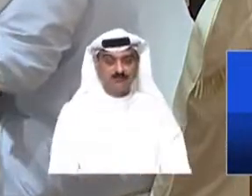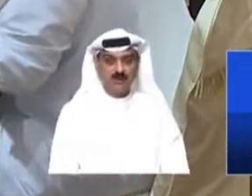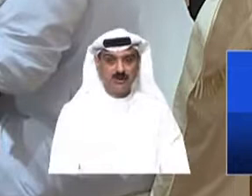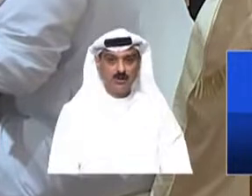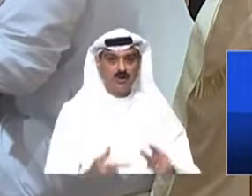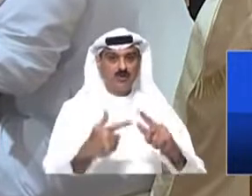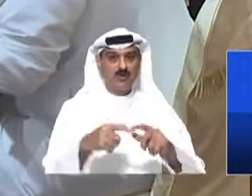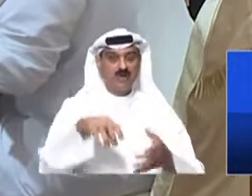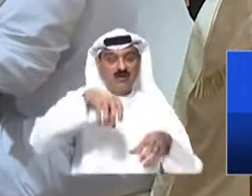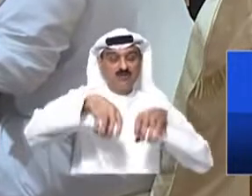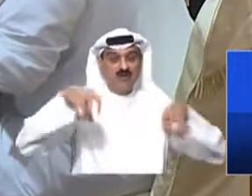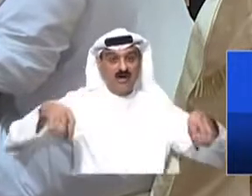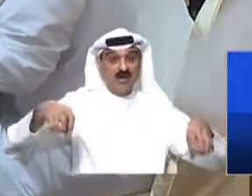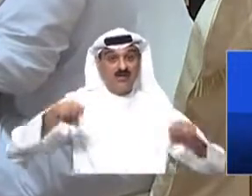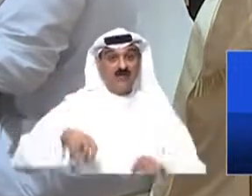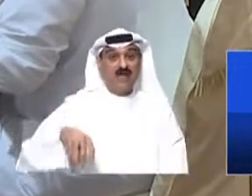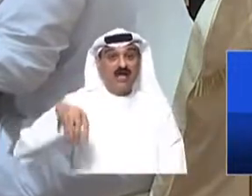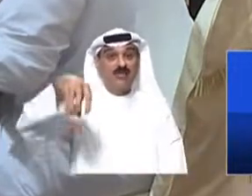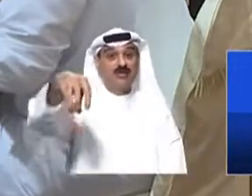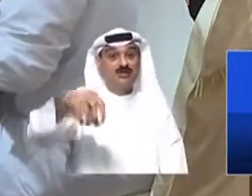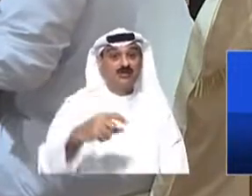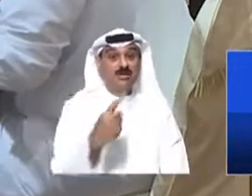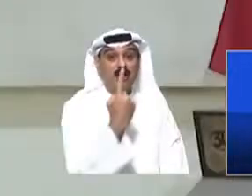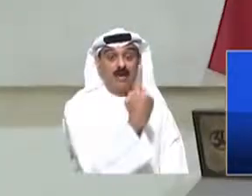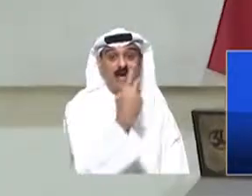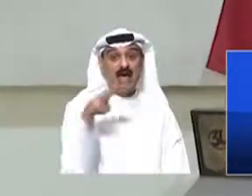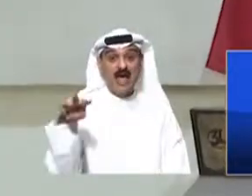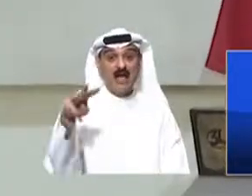1500 و250، لان هذا فردي وهذا زوجي.